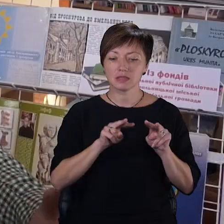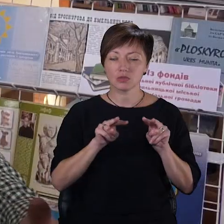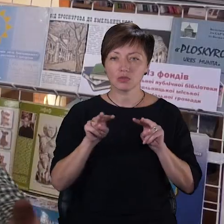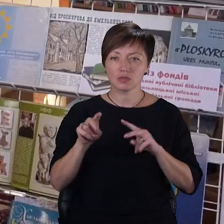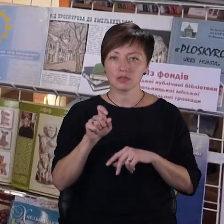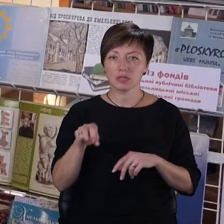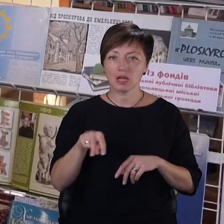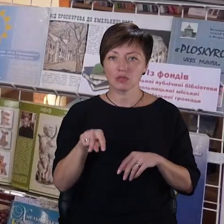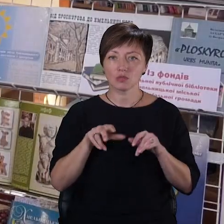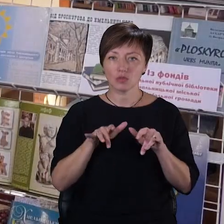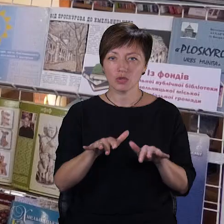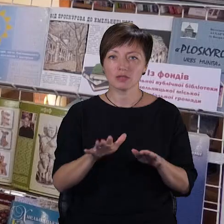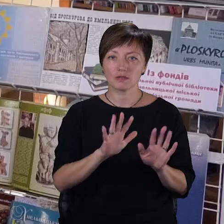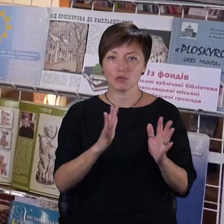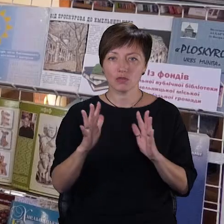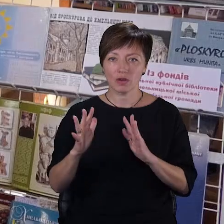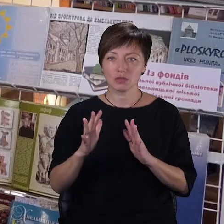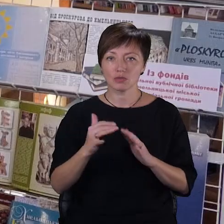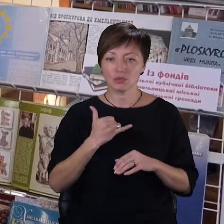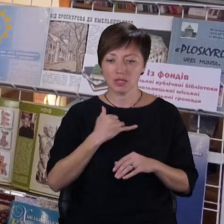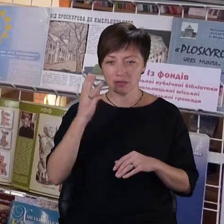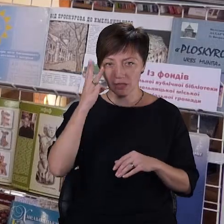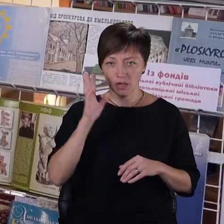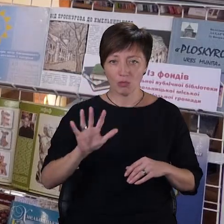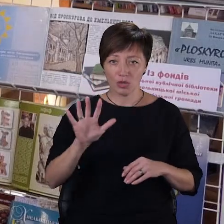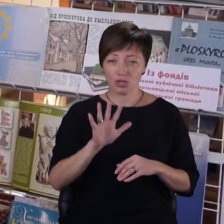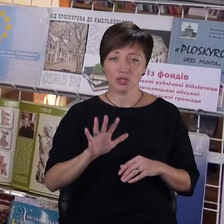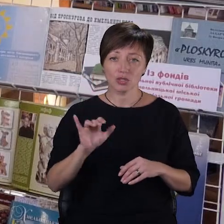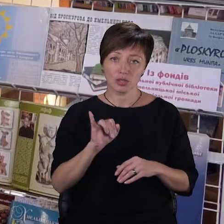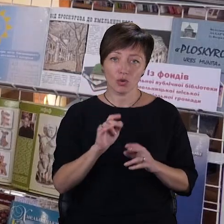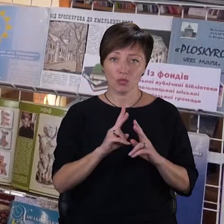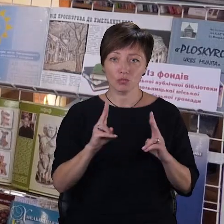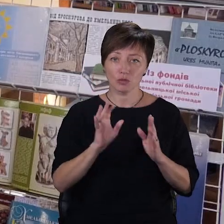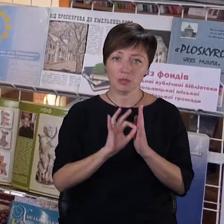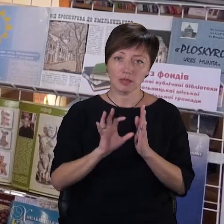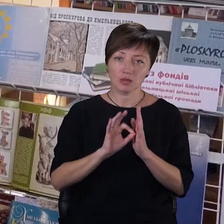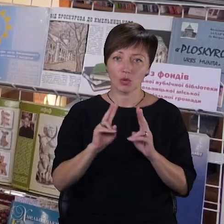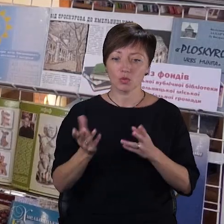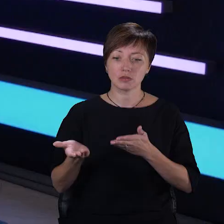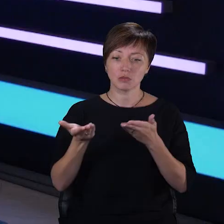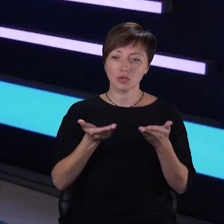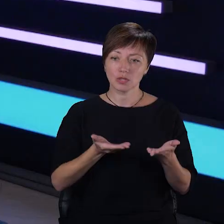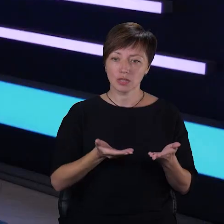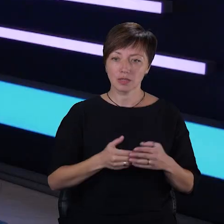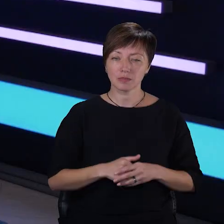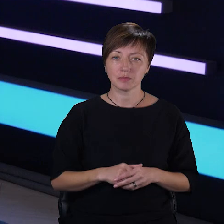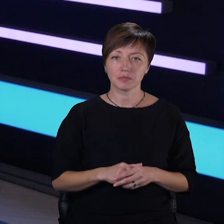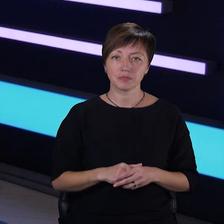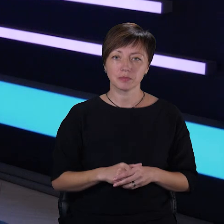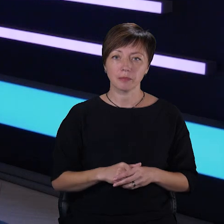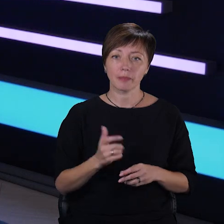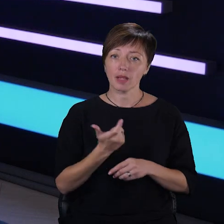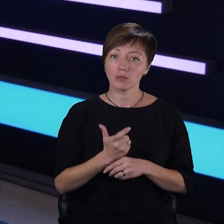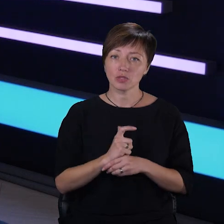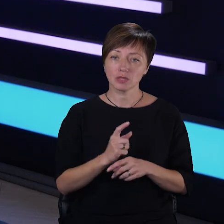за літературним процесом, який відбувається, зокрема, на Хмельниччині, і комусь підказати, когось запросити.